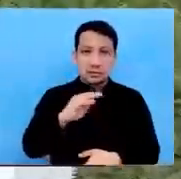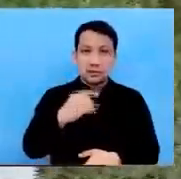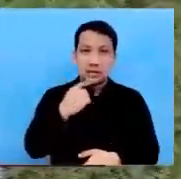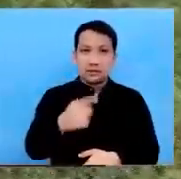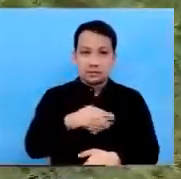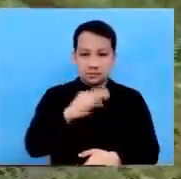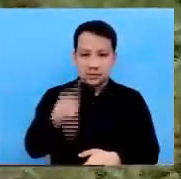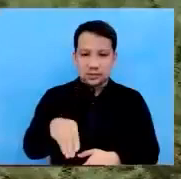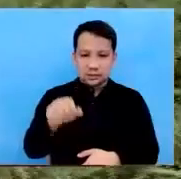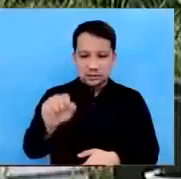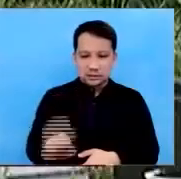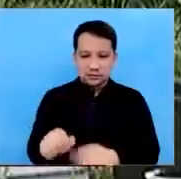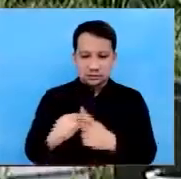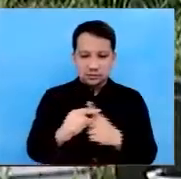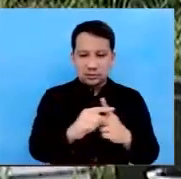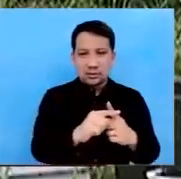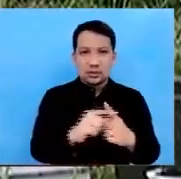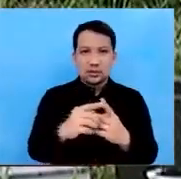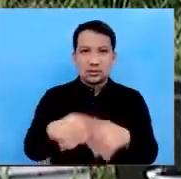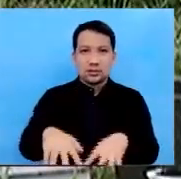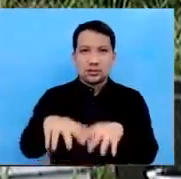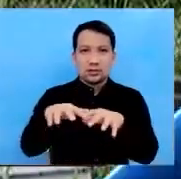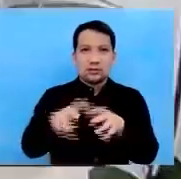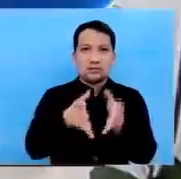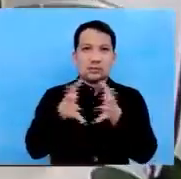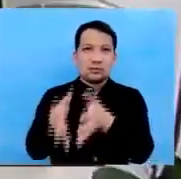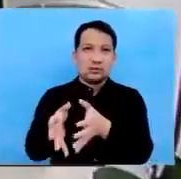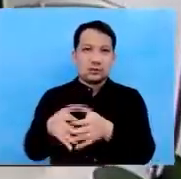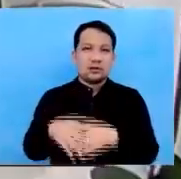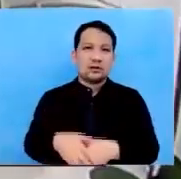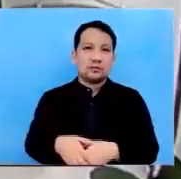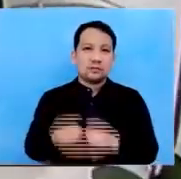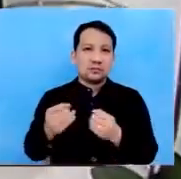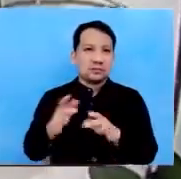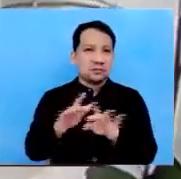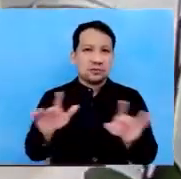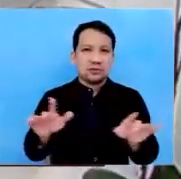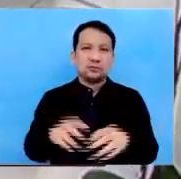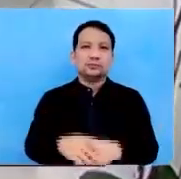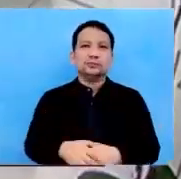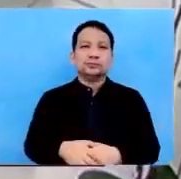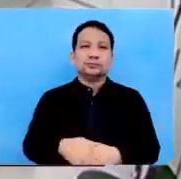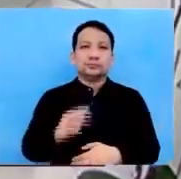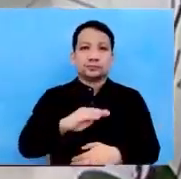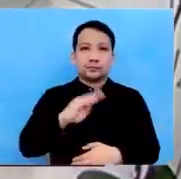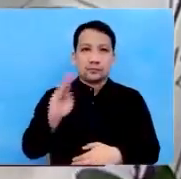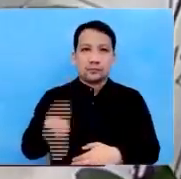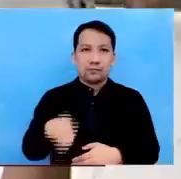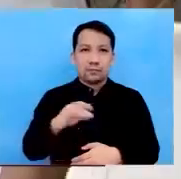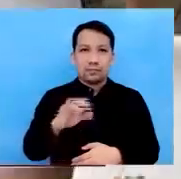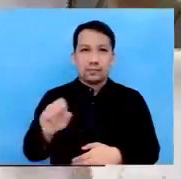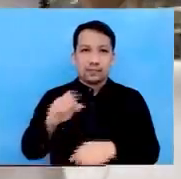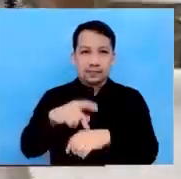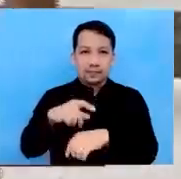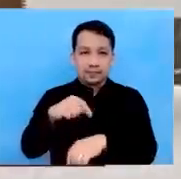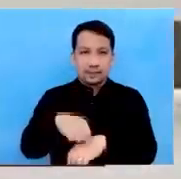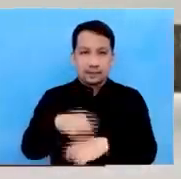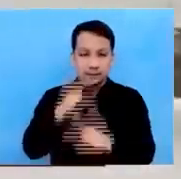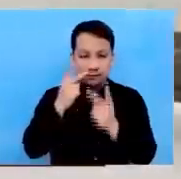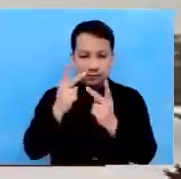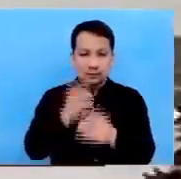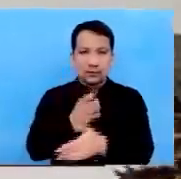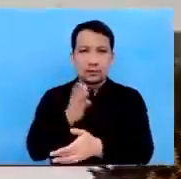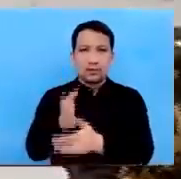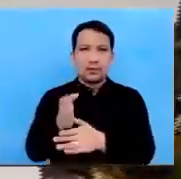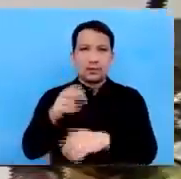rin sa mga binahang puntod ay abandonado na. Sa Manila Memorial Park sa Parañaque, dinalaw din ang mga puntod